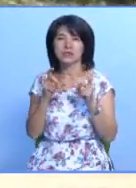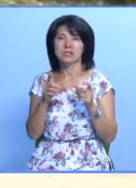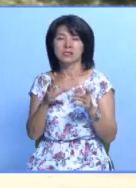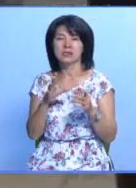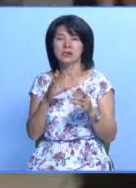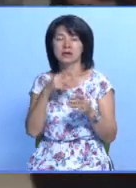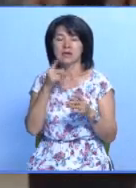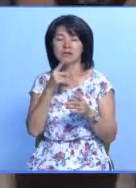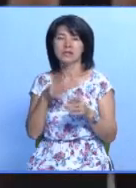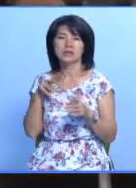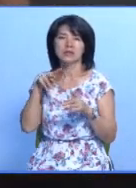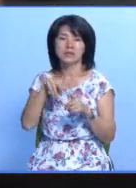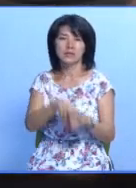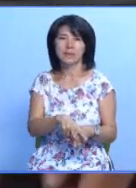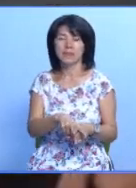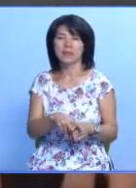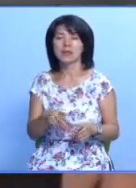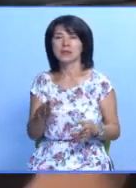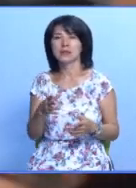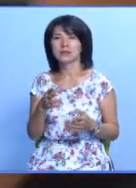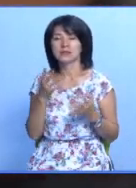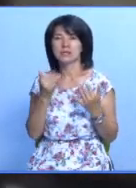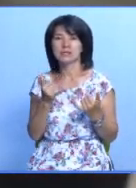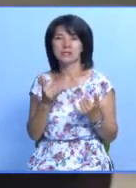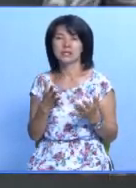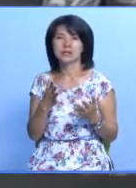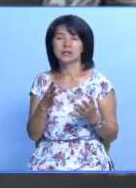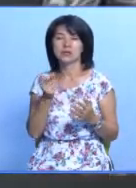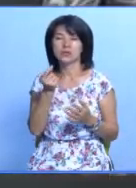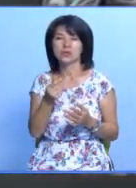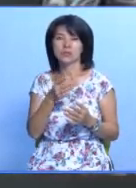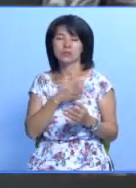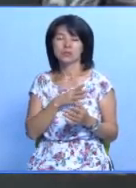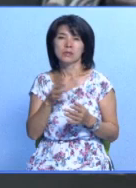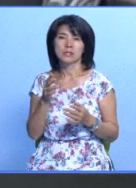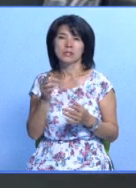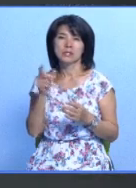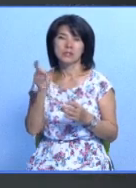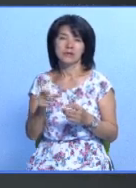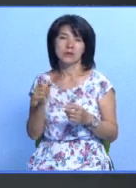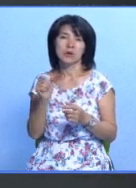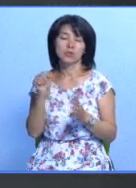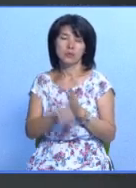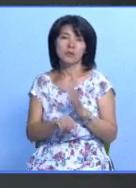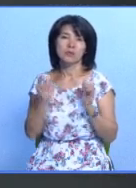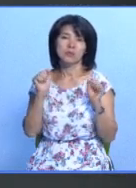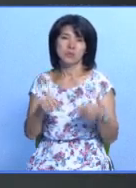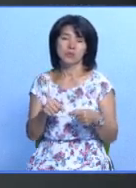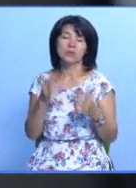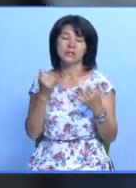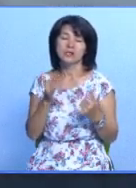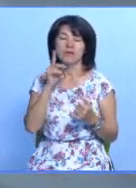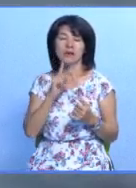давление дейді ғой. Аяусыз ұрған баланың үстіне адам өлтірмек болды деген айып тағылып, іс қозғалды. 19 жастағы облыс тұрғыны уақытша